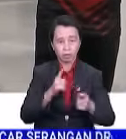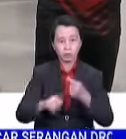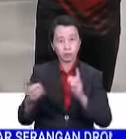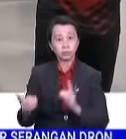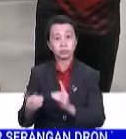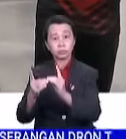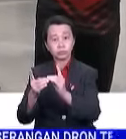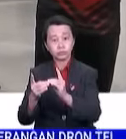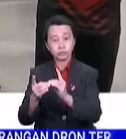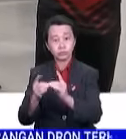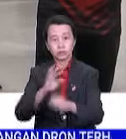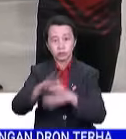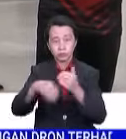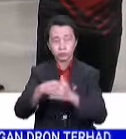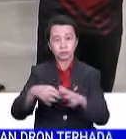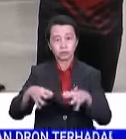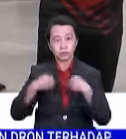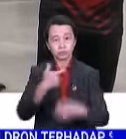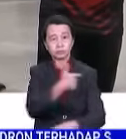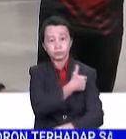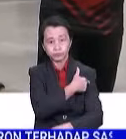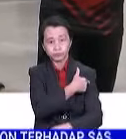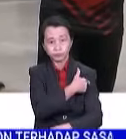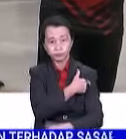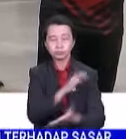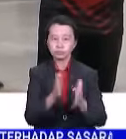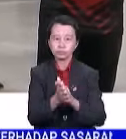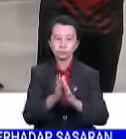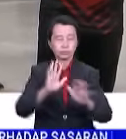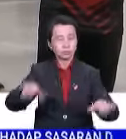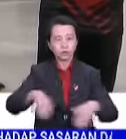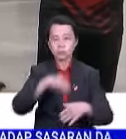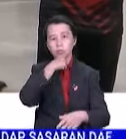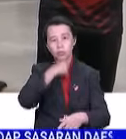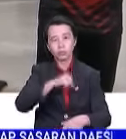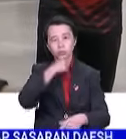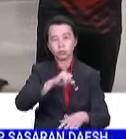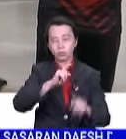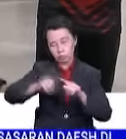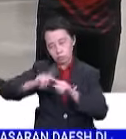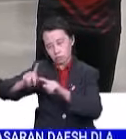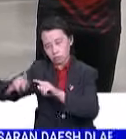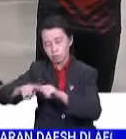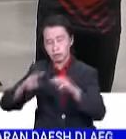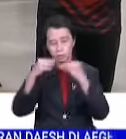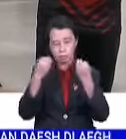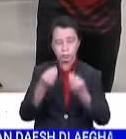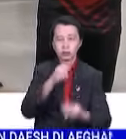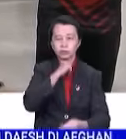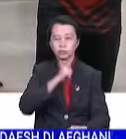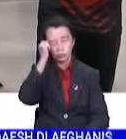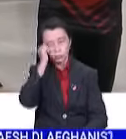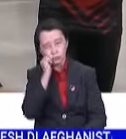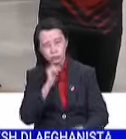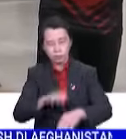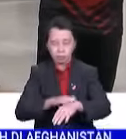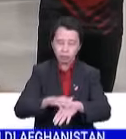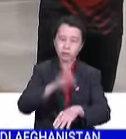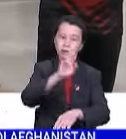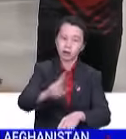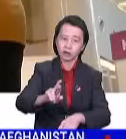kami dapat jumpe semua penembak pre-writing dari sumur kering kaummu dari semua kalangan masyarakat akhir tua mode Bang